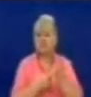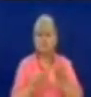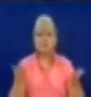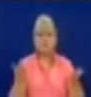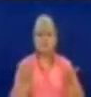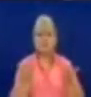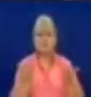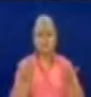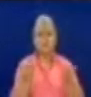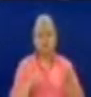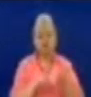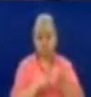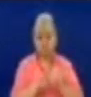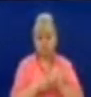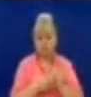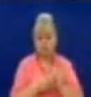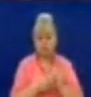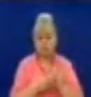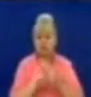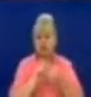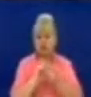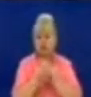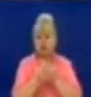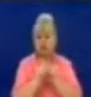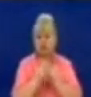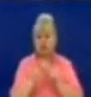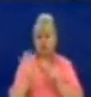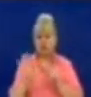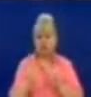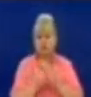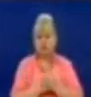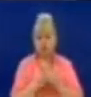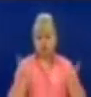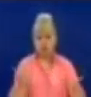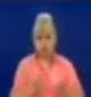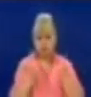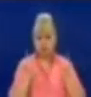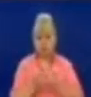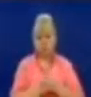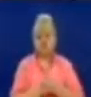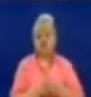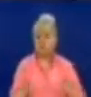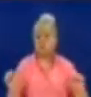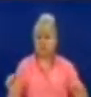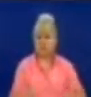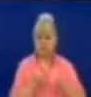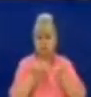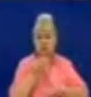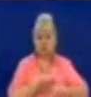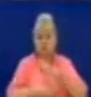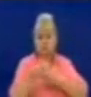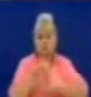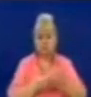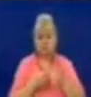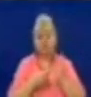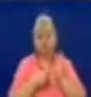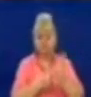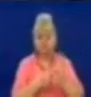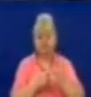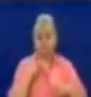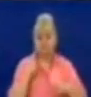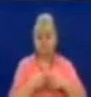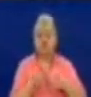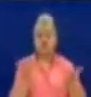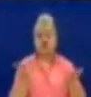cilat politika do të ndryshoj ajo kafshi kësaj situate të rënduar ekonomike. Sepse këtu paraqitet, domethënë realisht, se